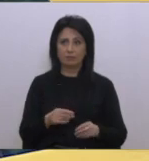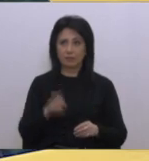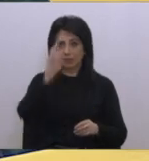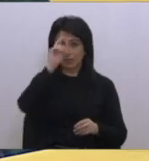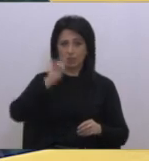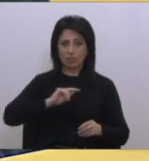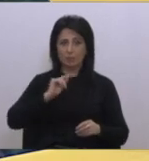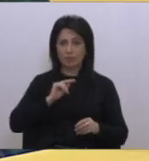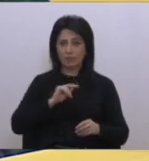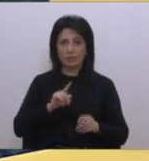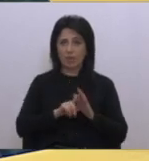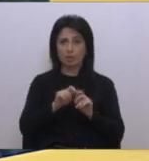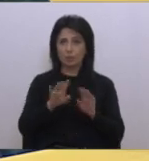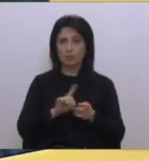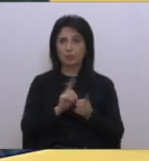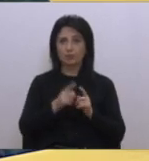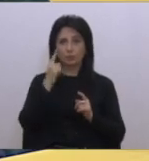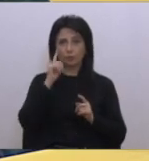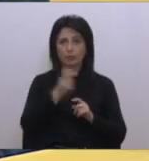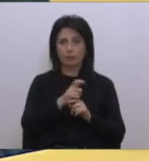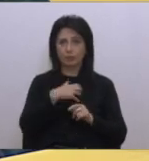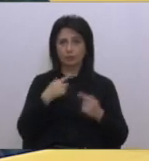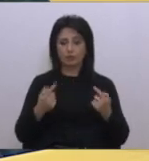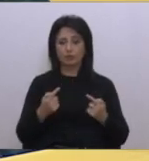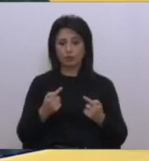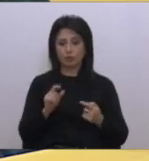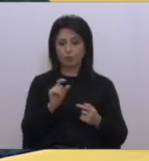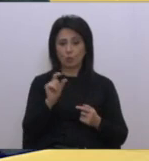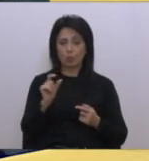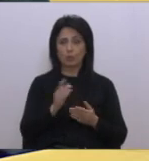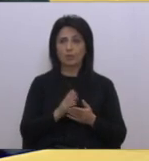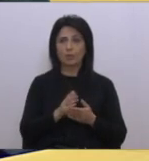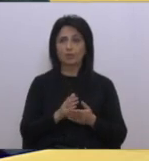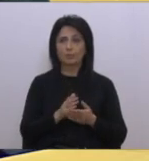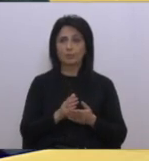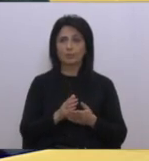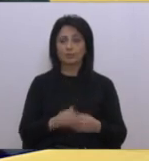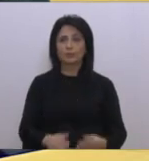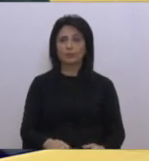საჯარო დაწესებულებებს არ შეუქმნის, სამაგიეროდ ფიქრობთ, რომ ძალიან მნიშვნელოვანი კომპონენტი არის